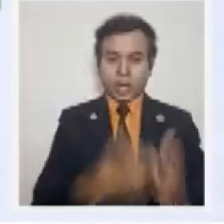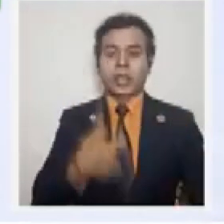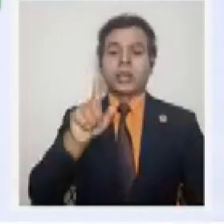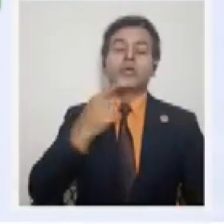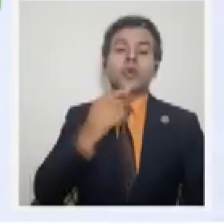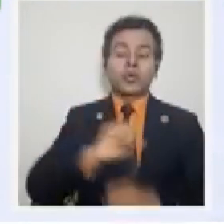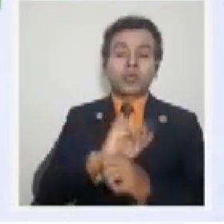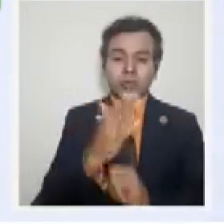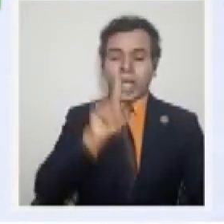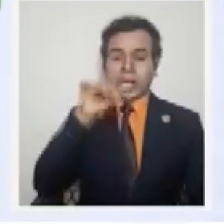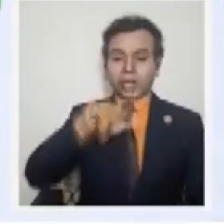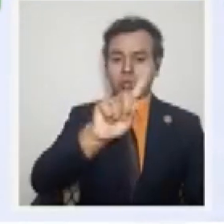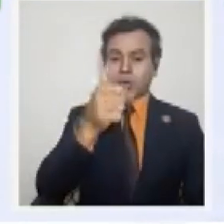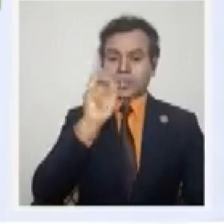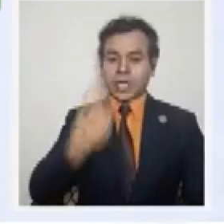7,157 জন।